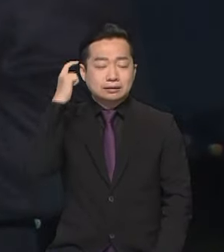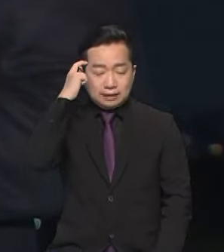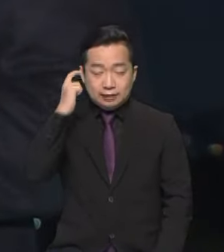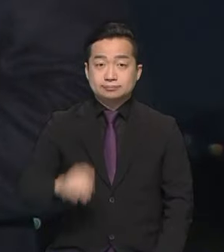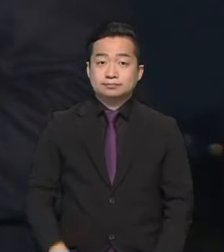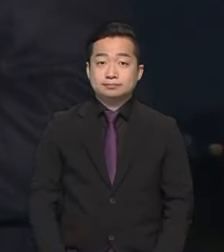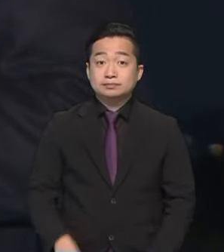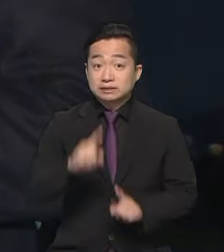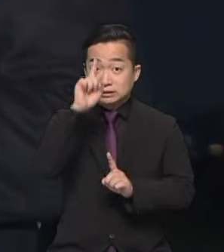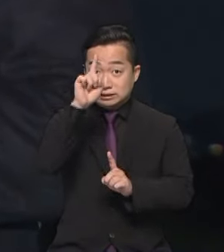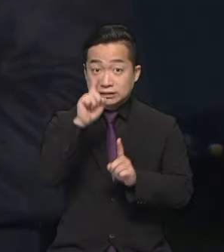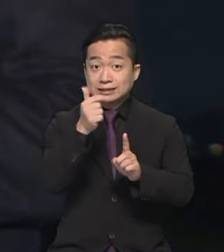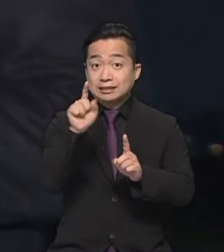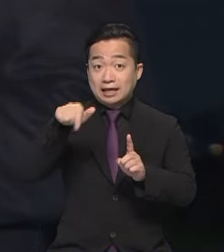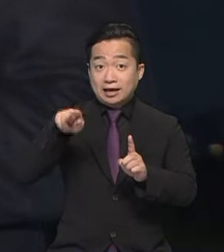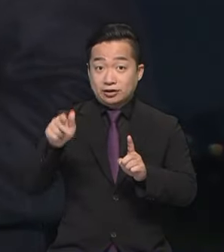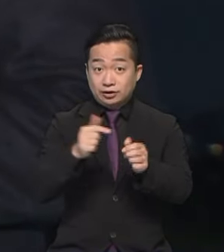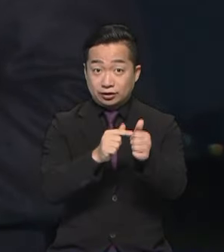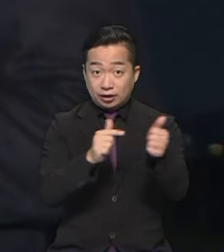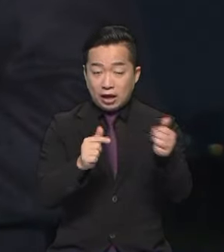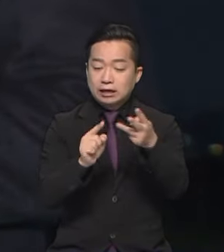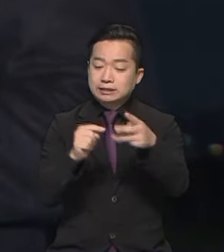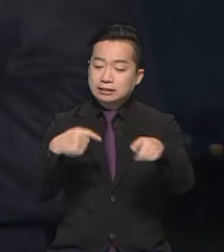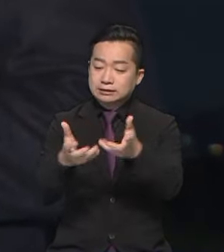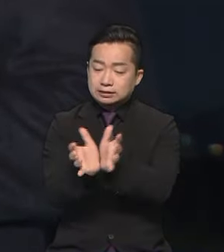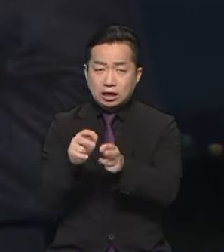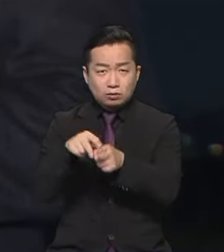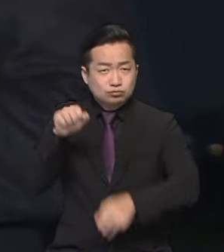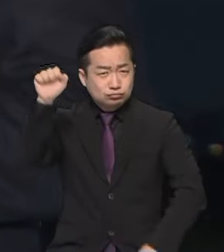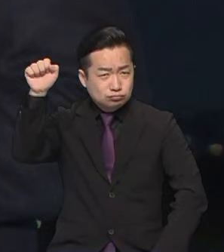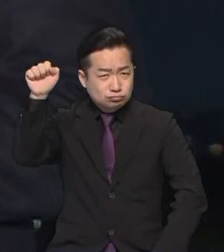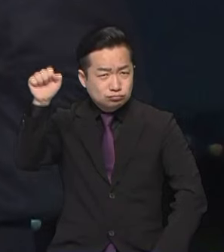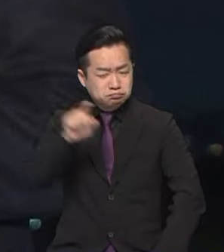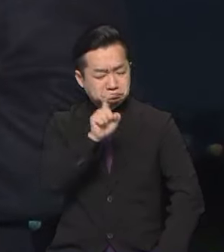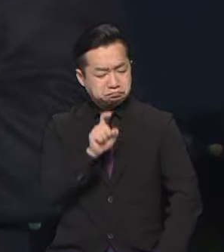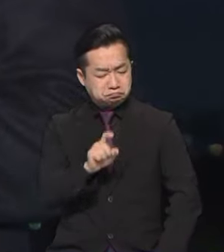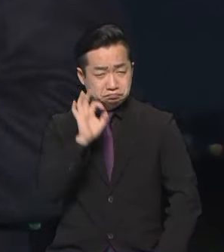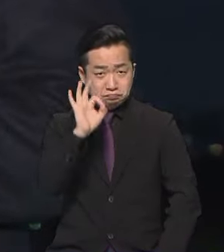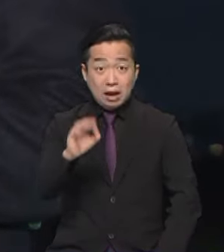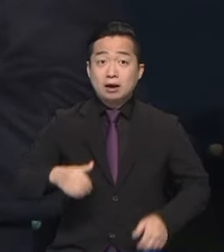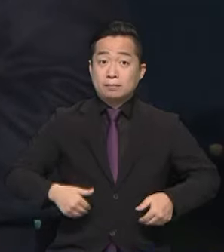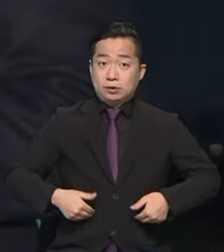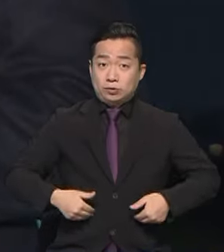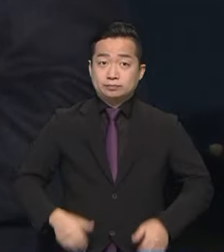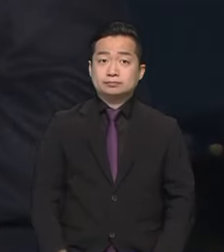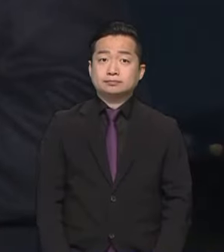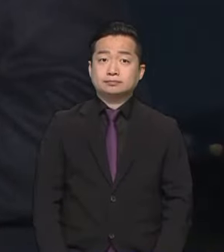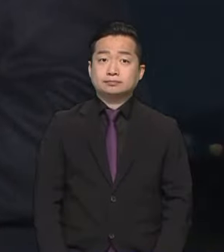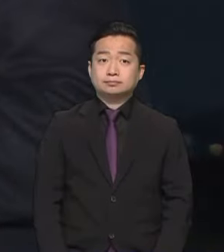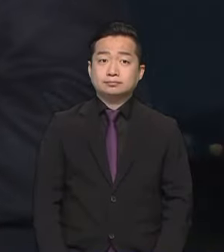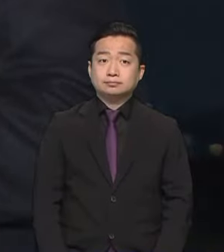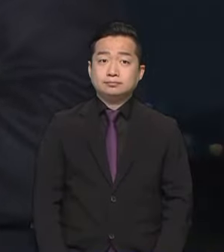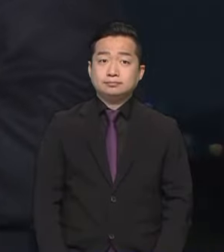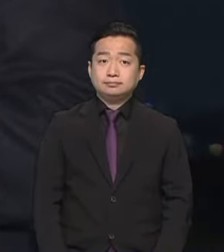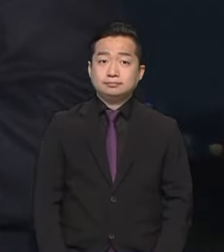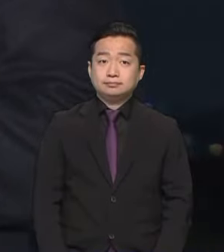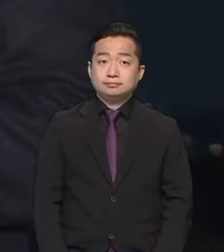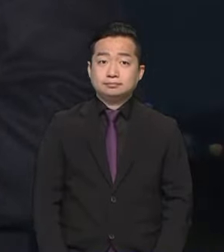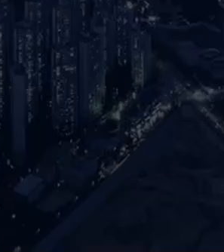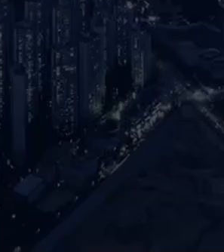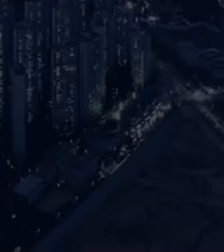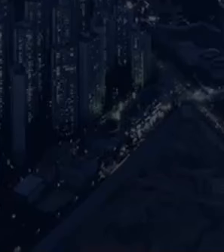이 위원장이 제3지대 후보로 총선에 나설 가능성이 다시 고개를 들 걸로 보입니다. SBS 박찬근입니다.